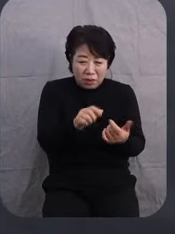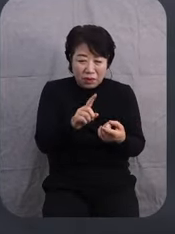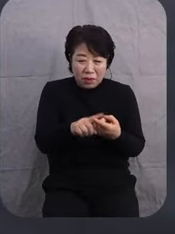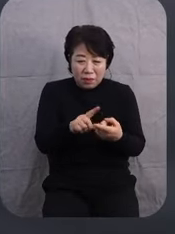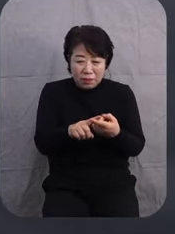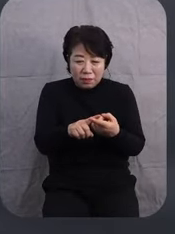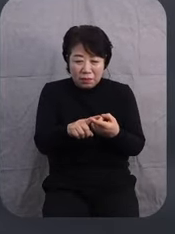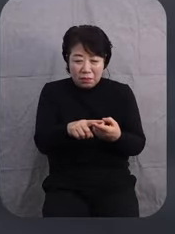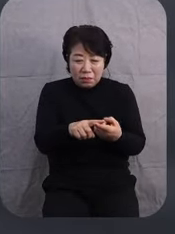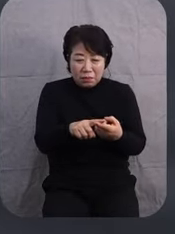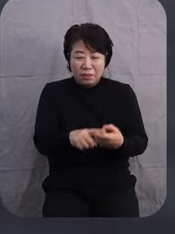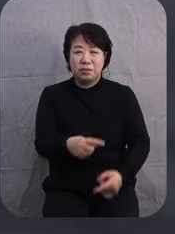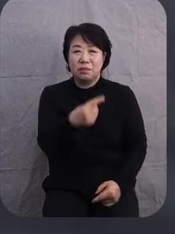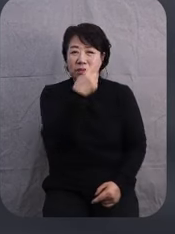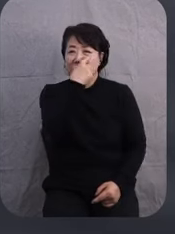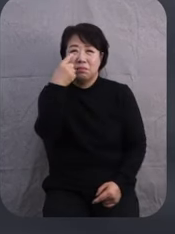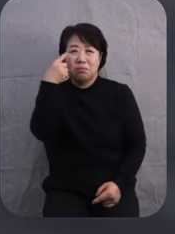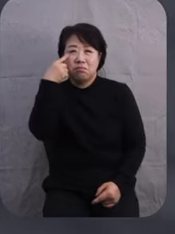시인 권말선,